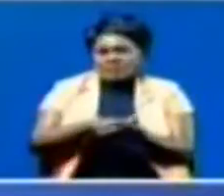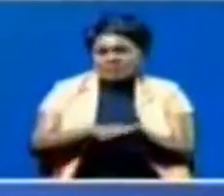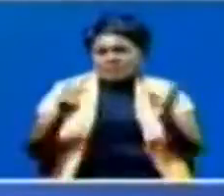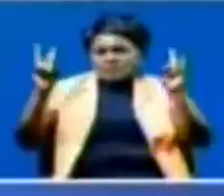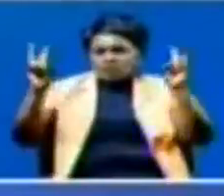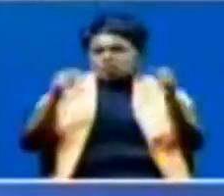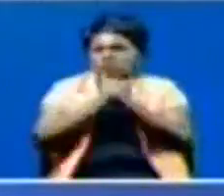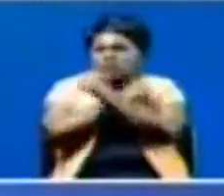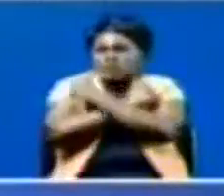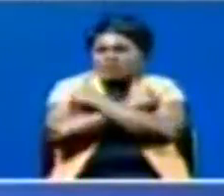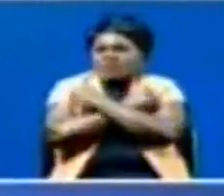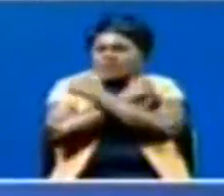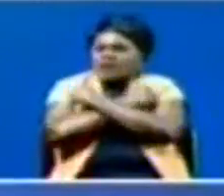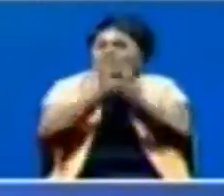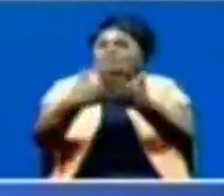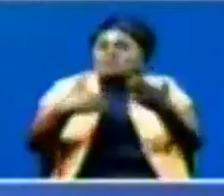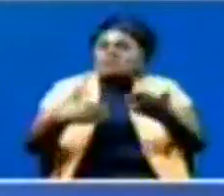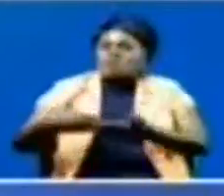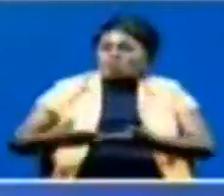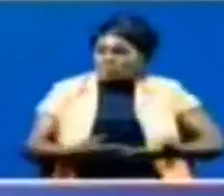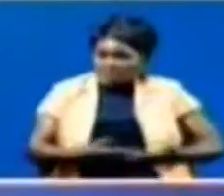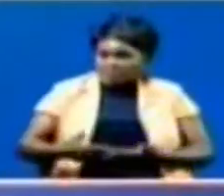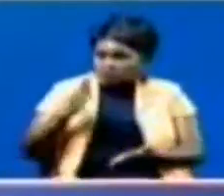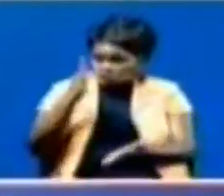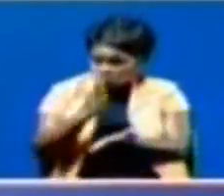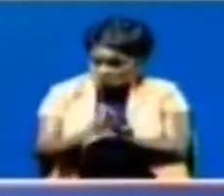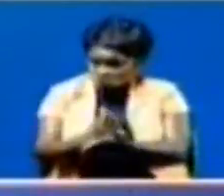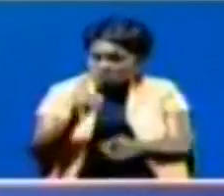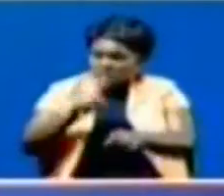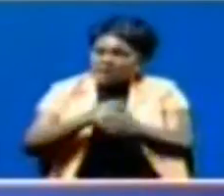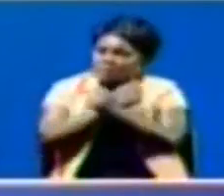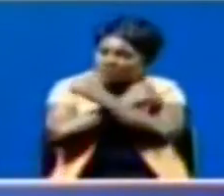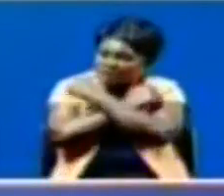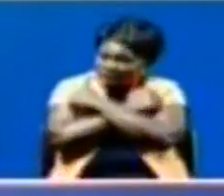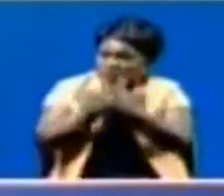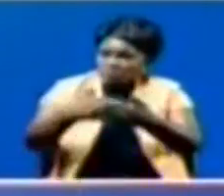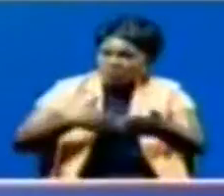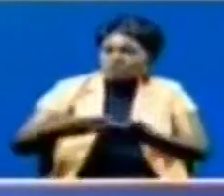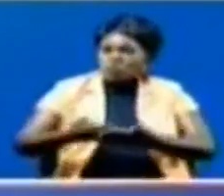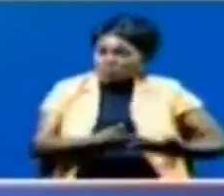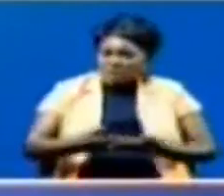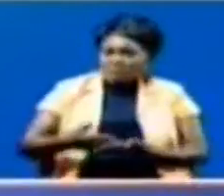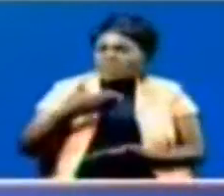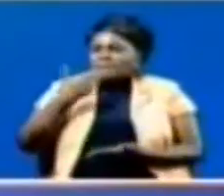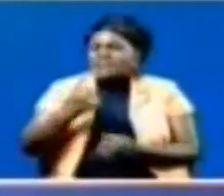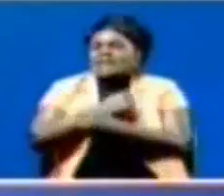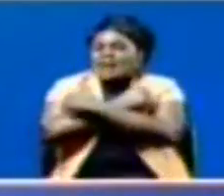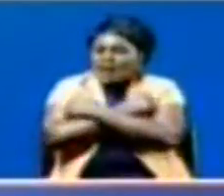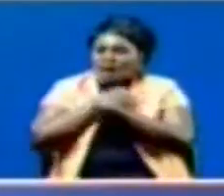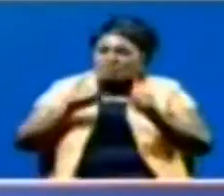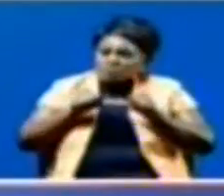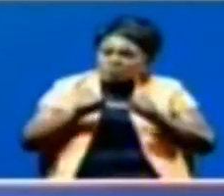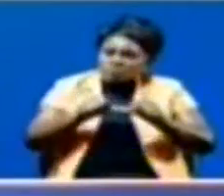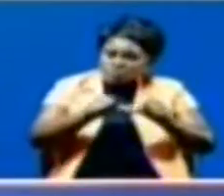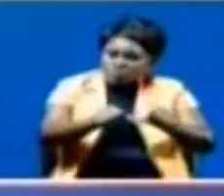mapenzi. Mnapendana kabla mtoto, si ndio? Pale pale. Na mnapopendana kabla ya mtoto nafikiri ni vema kuendelea kupendana. Na